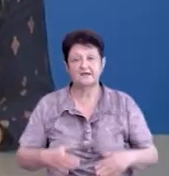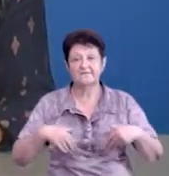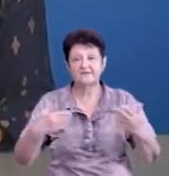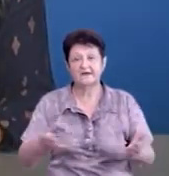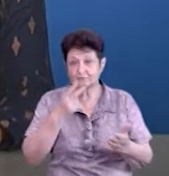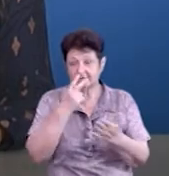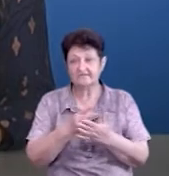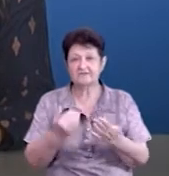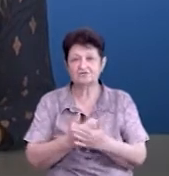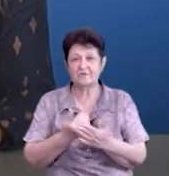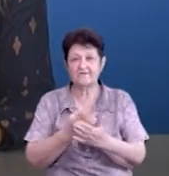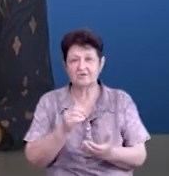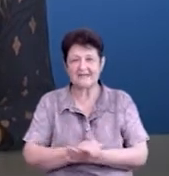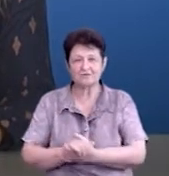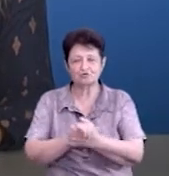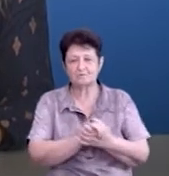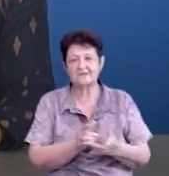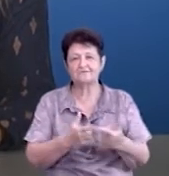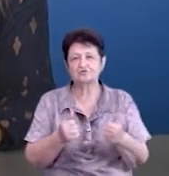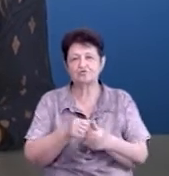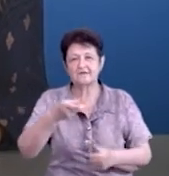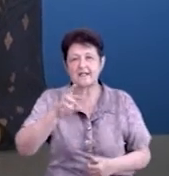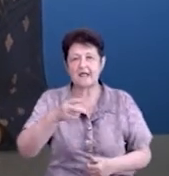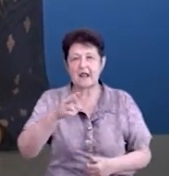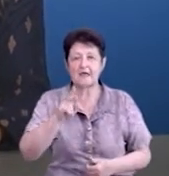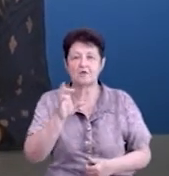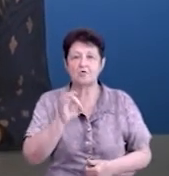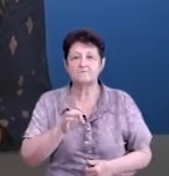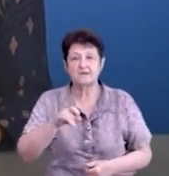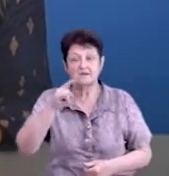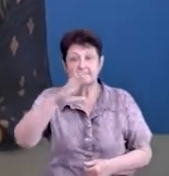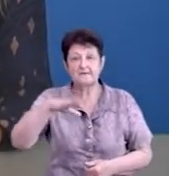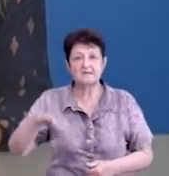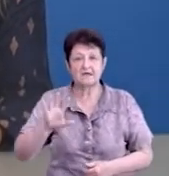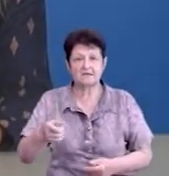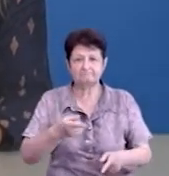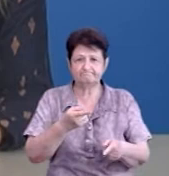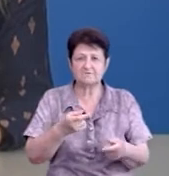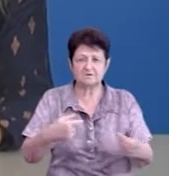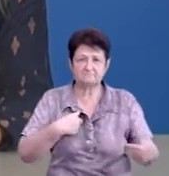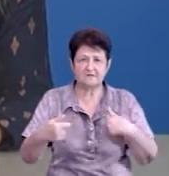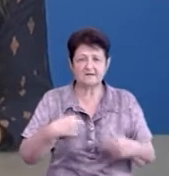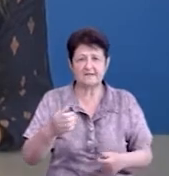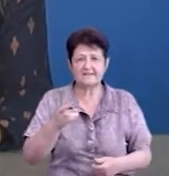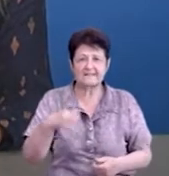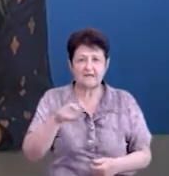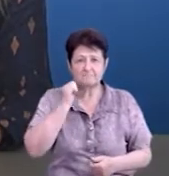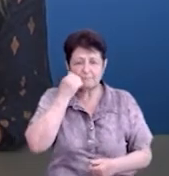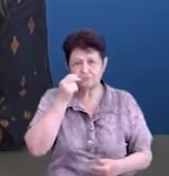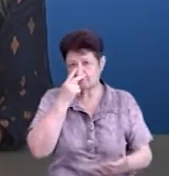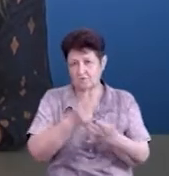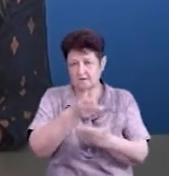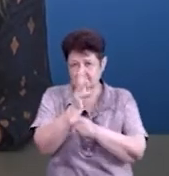Вітаю! Ви дивитесь новини на Суспільному, у студії Марина Лялеко. Підлітки, які знущалися над бабусею Зичні і викладали відео в